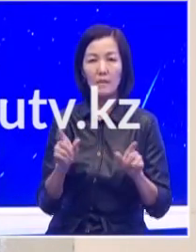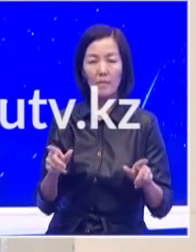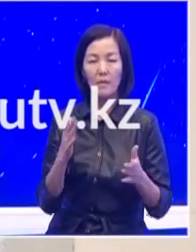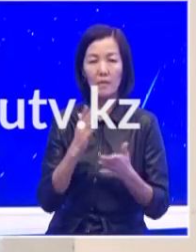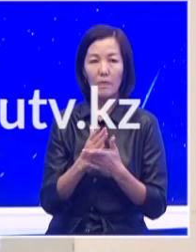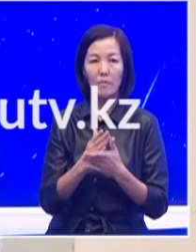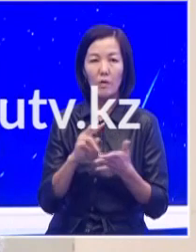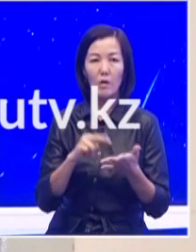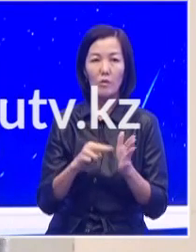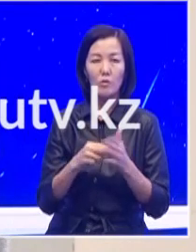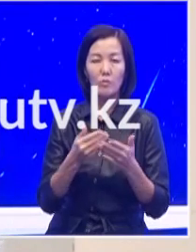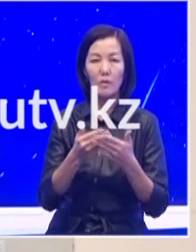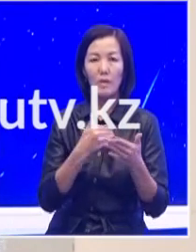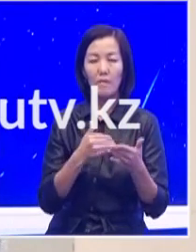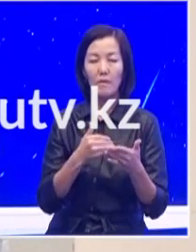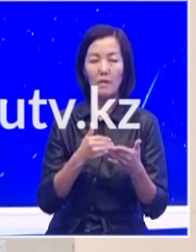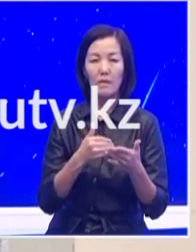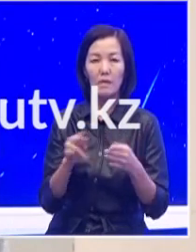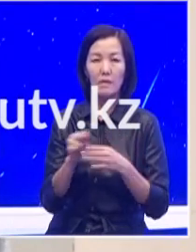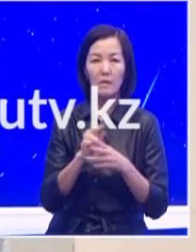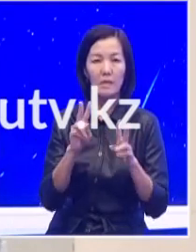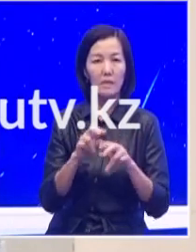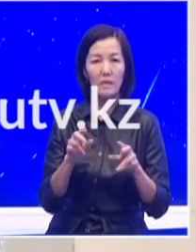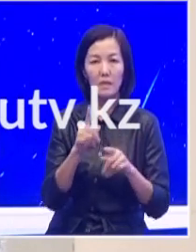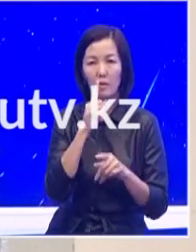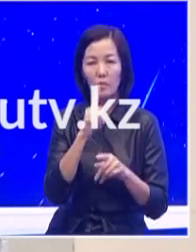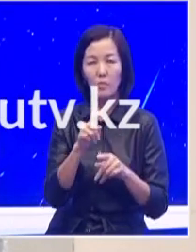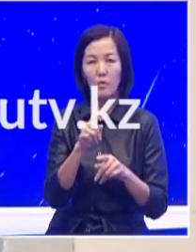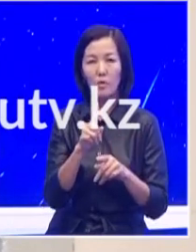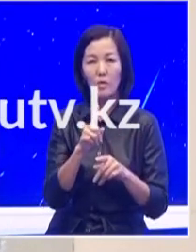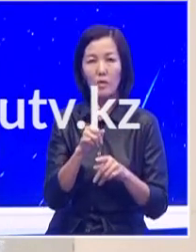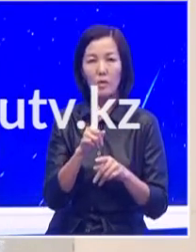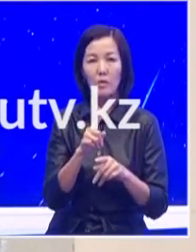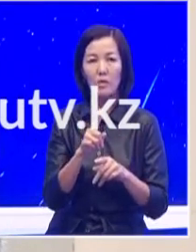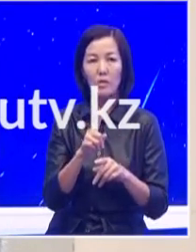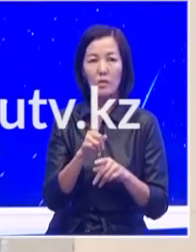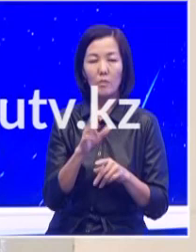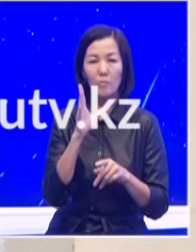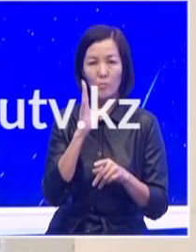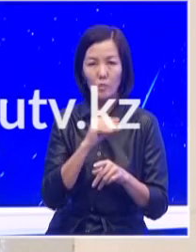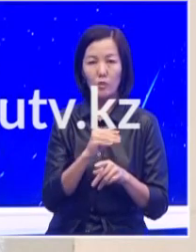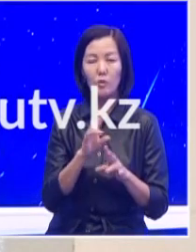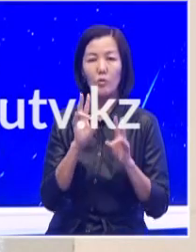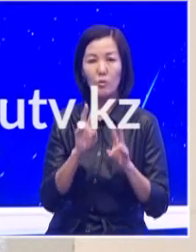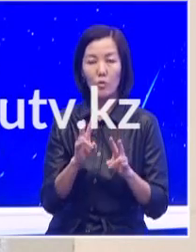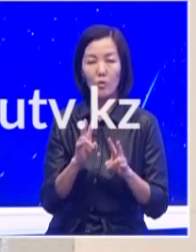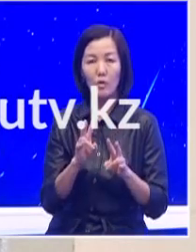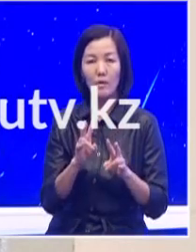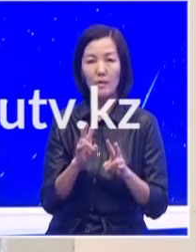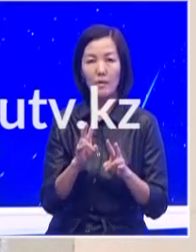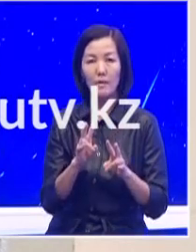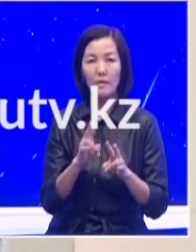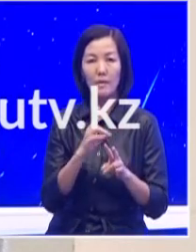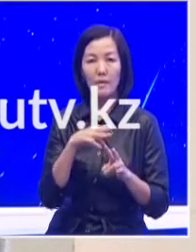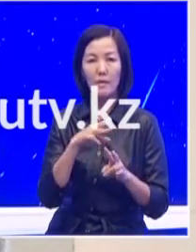және жоспарлы профилактикалық тексеруден өтуі мүмкін, немесе скринингтік тексеруден өтуі мүмкін. Қажет жағдайда